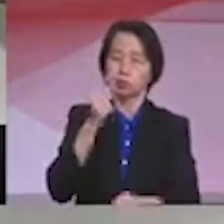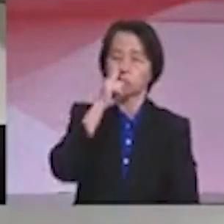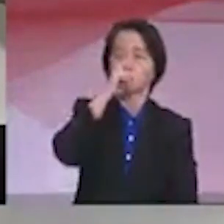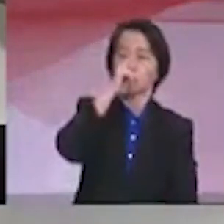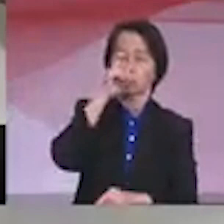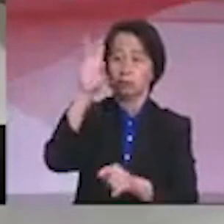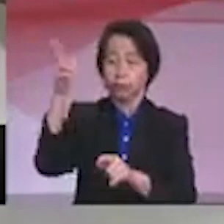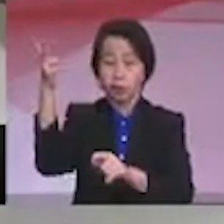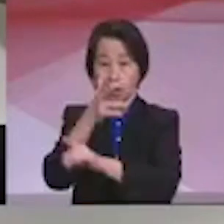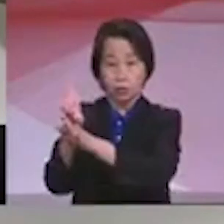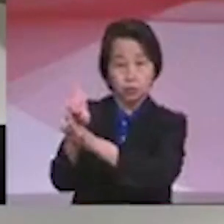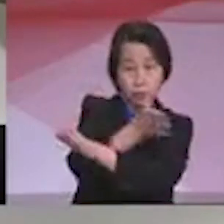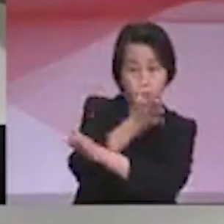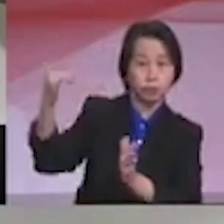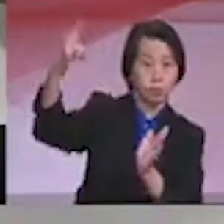hari sebelum berlepas